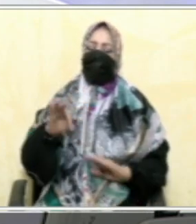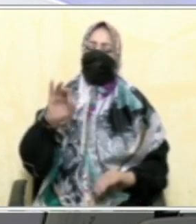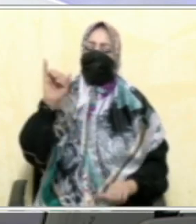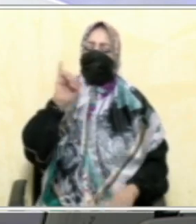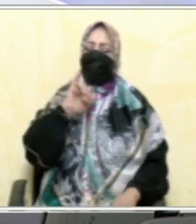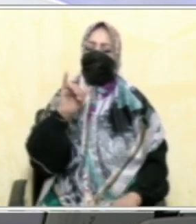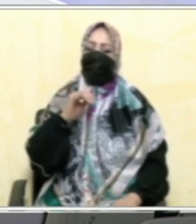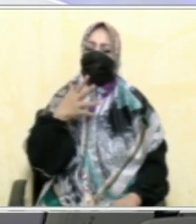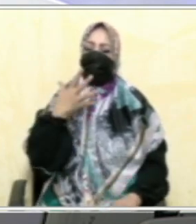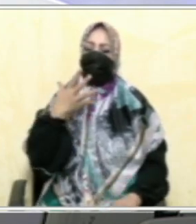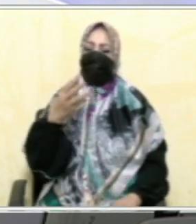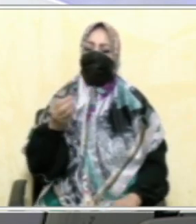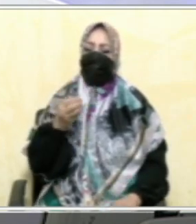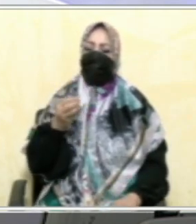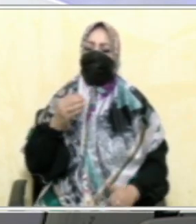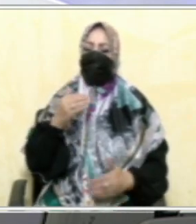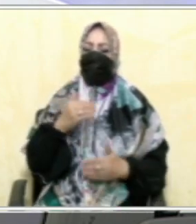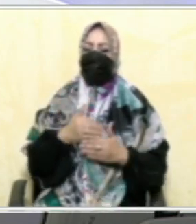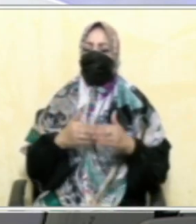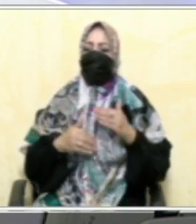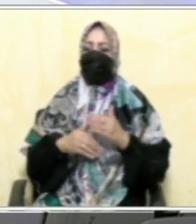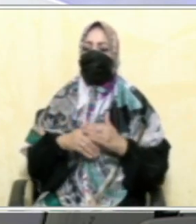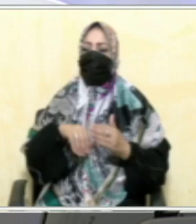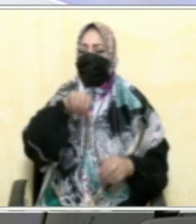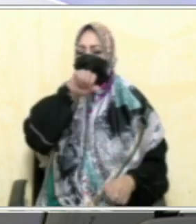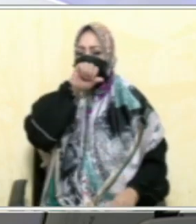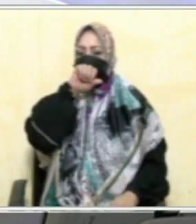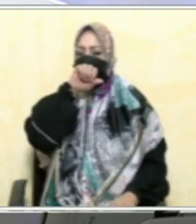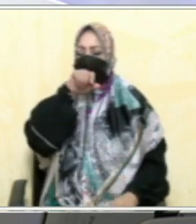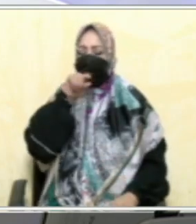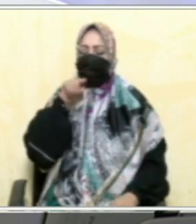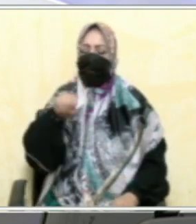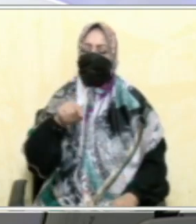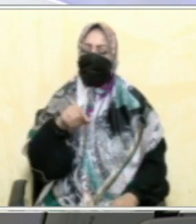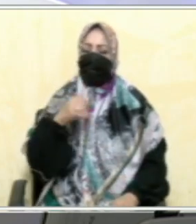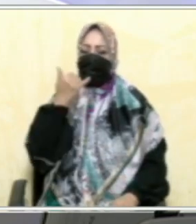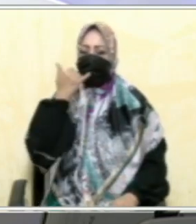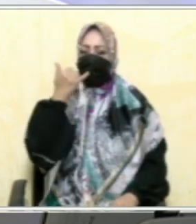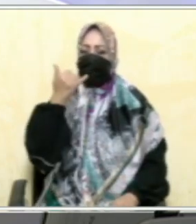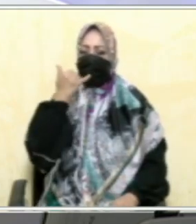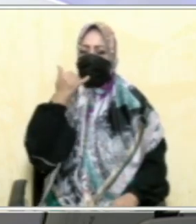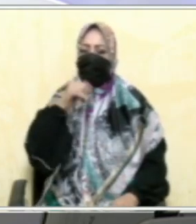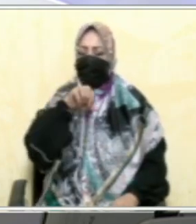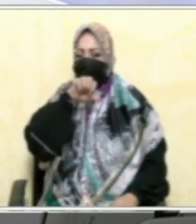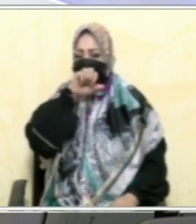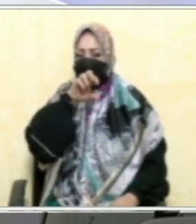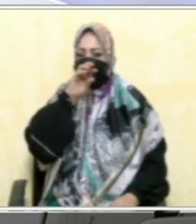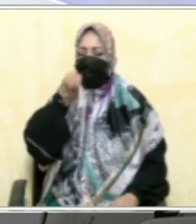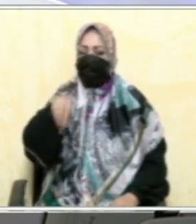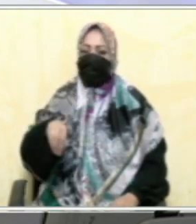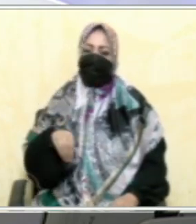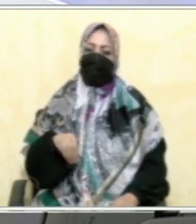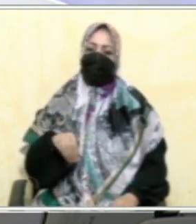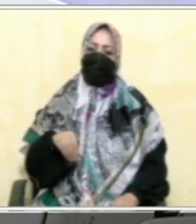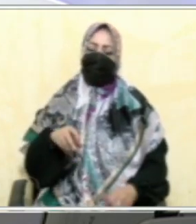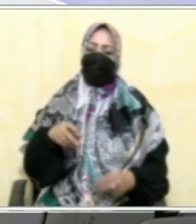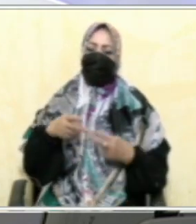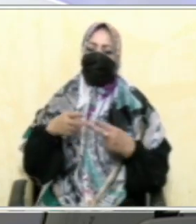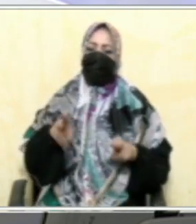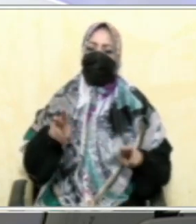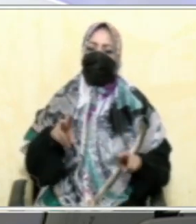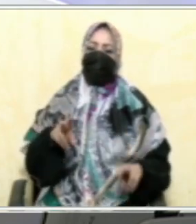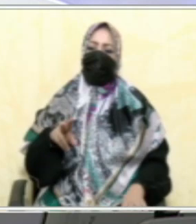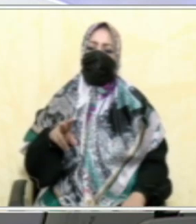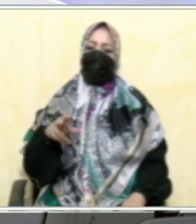النقال، هل إذا فتح يسمى مصحفاً أو لا يسمى مصحفاً؟ هذا اختلف فيه العلماء المعاصرون.